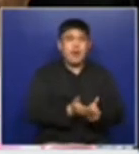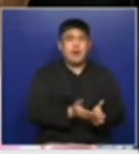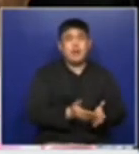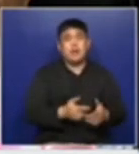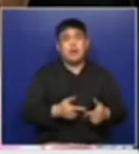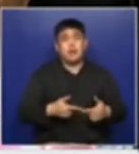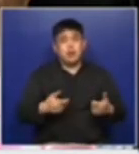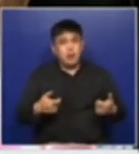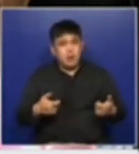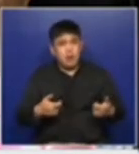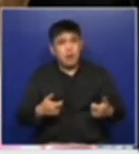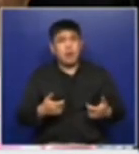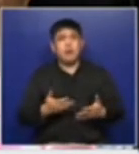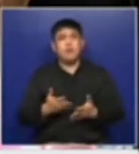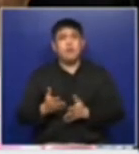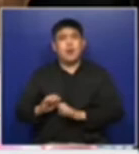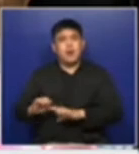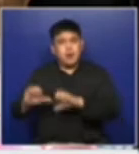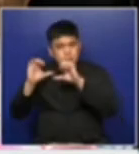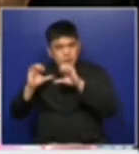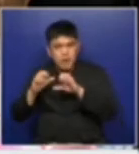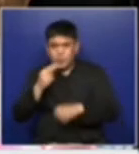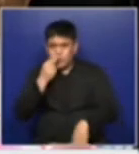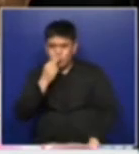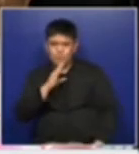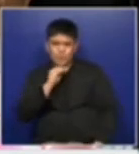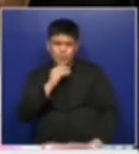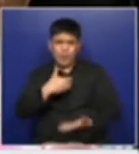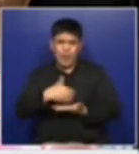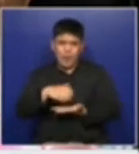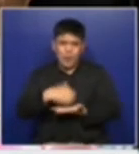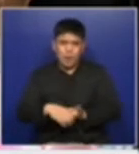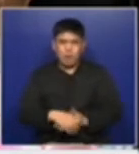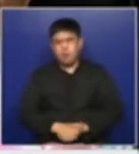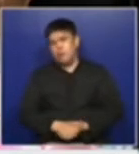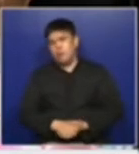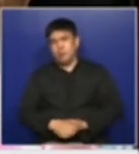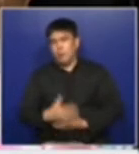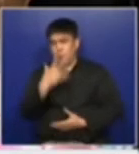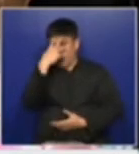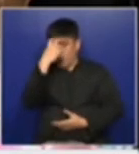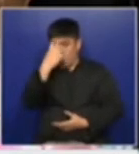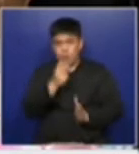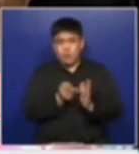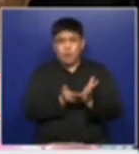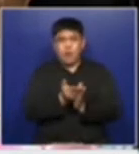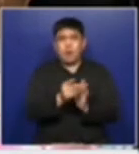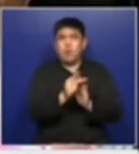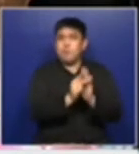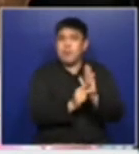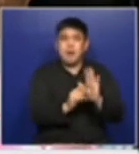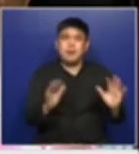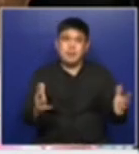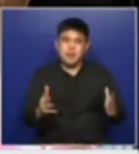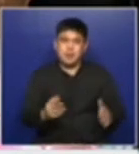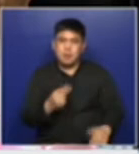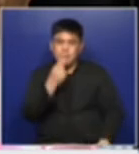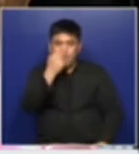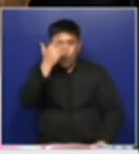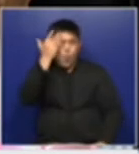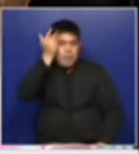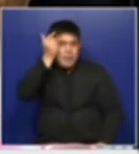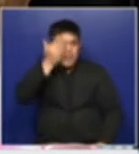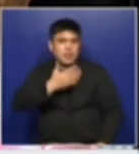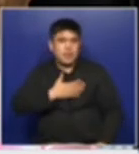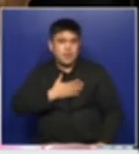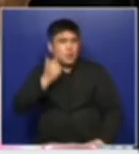ความเห็นพวกเราตรงกันครับหลายท่านพูดไปเนี่ยก็จะได้โกรธฝ่ายนิติบัญญัติครับมันเป็นความเห็นเชิ